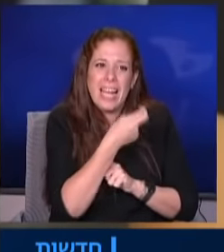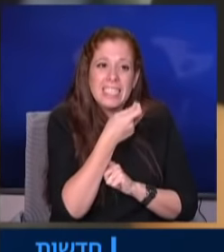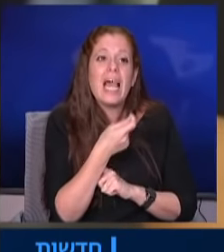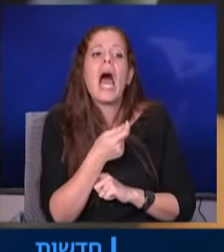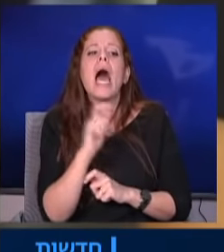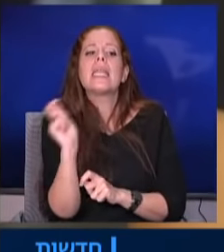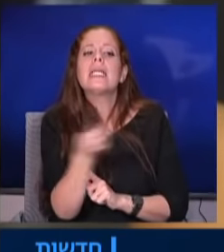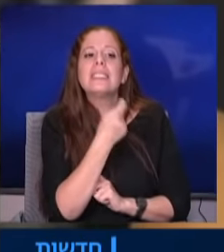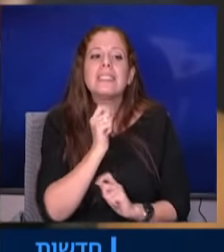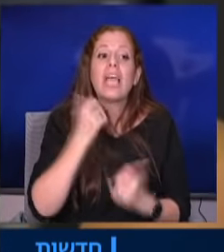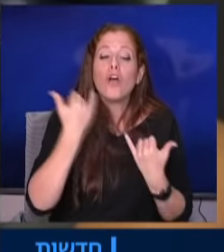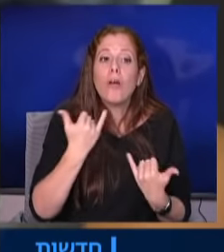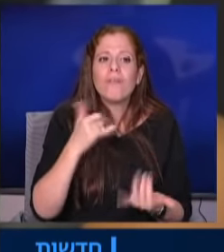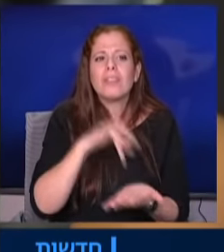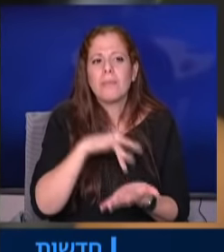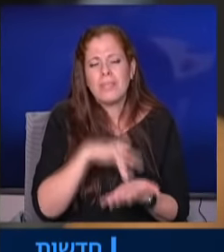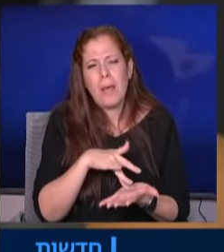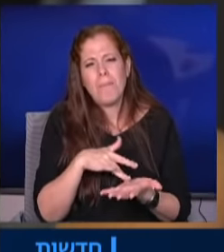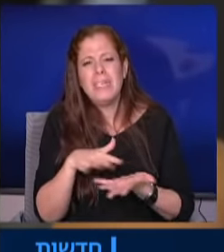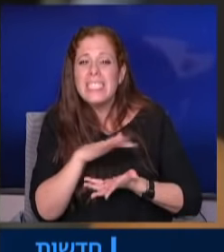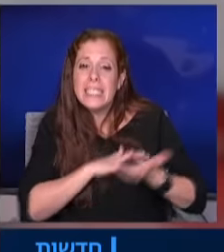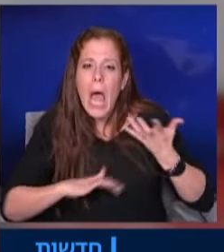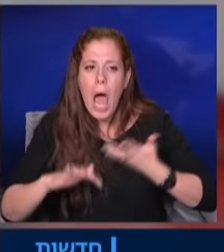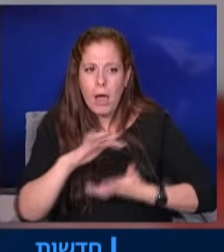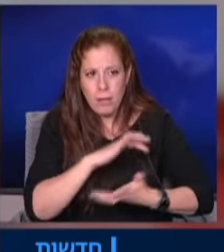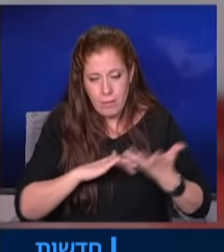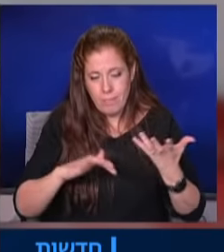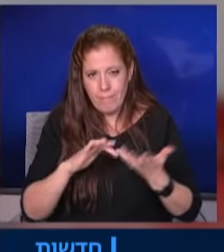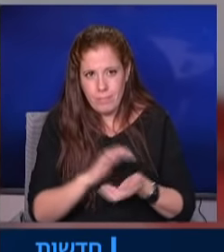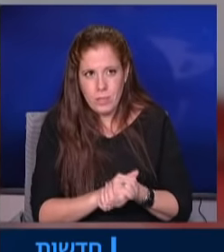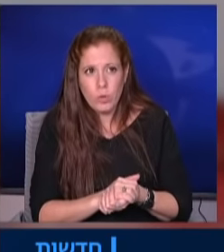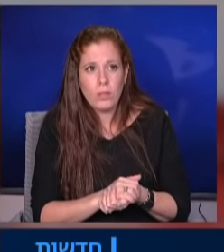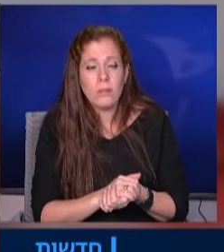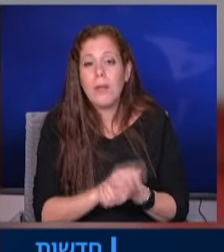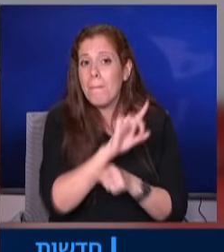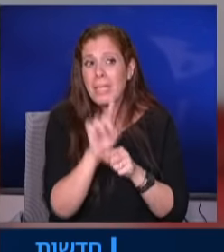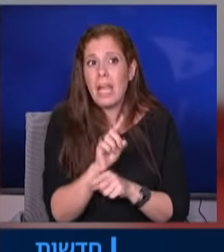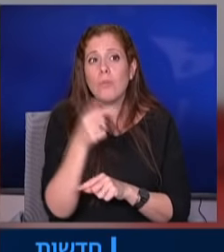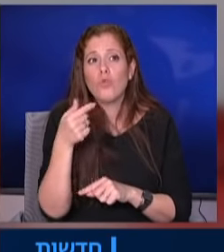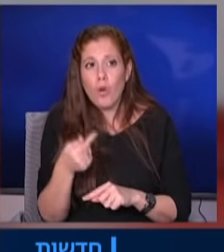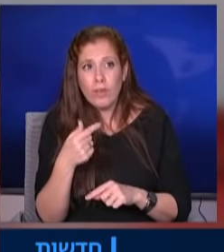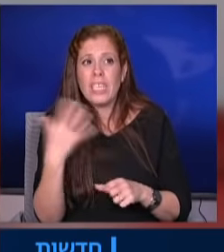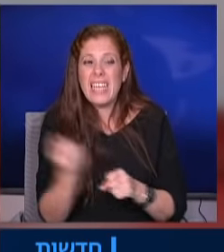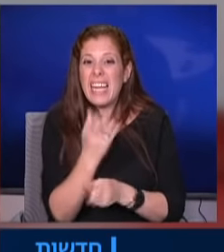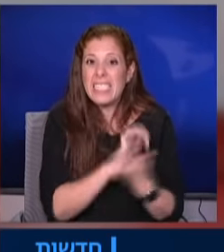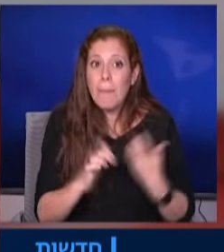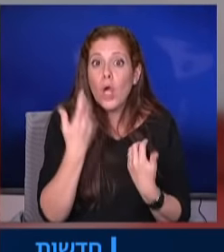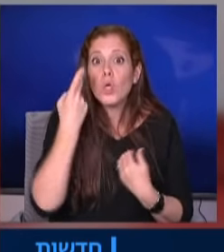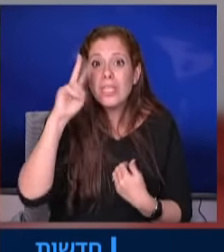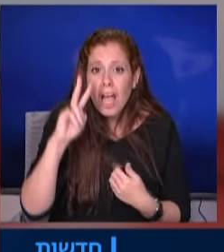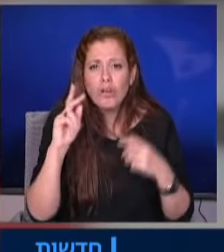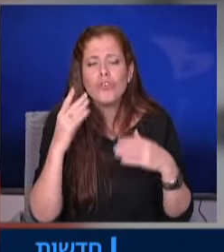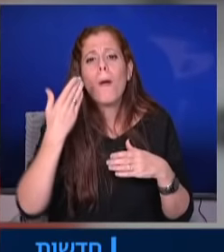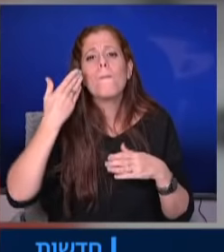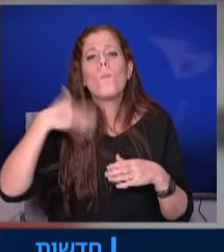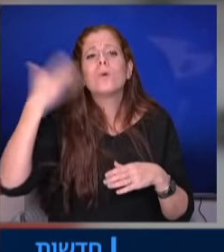is now at the center of a political and a diplomatic storm. בינתיים הצליח ג'וקוביץ' להסתבך היום אפילו יותר כאשר פורסמו התמונות